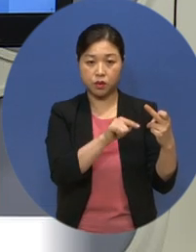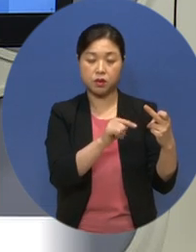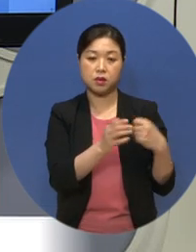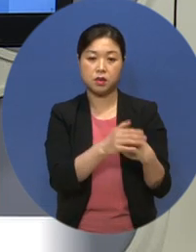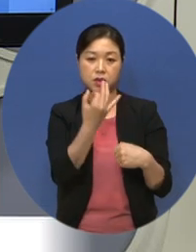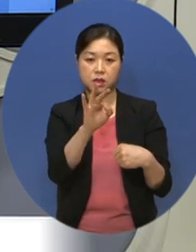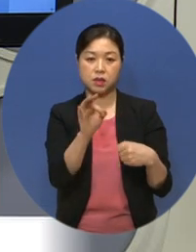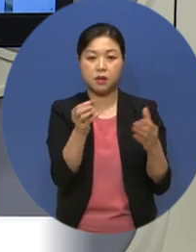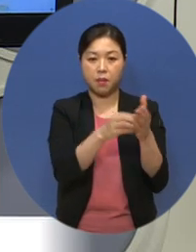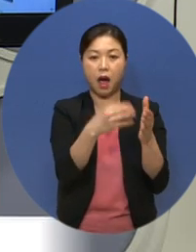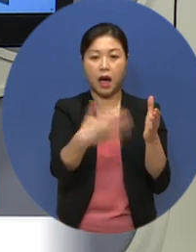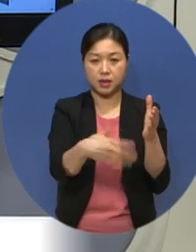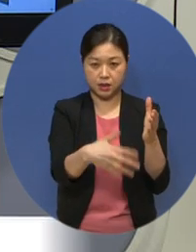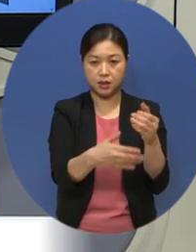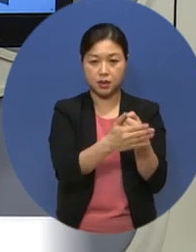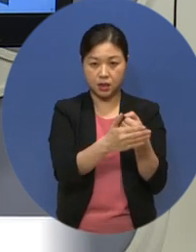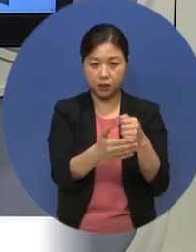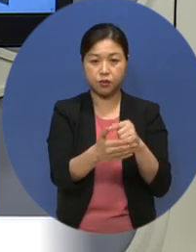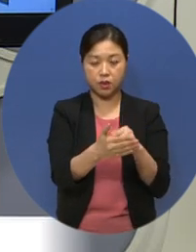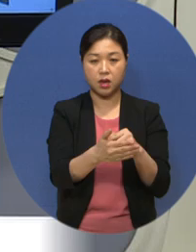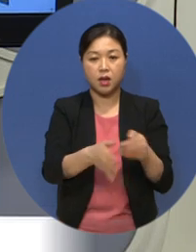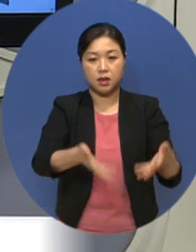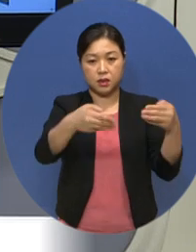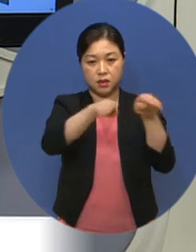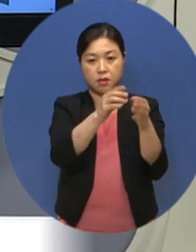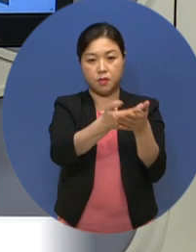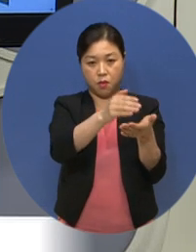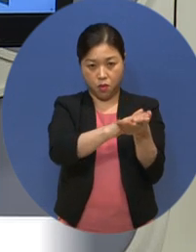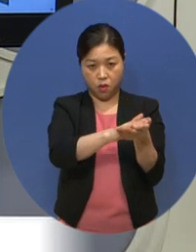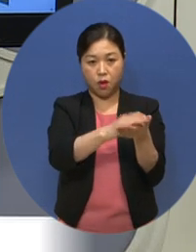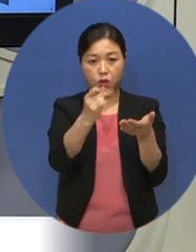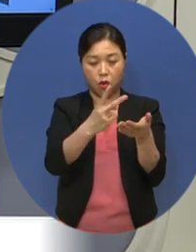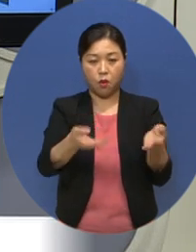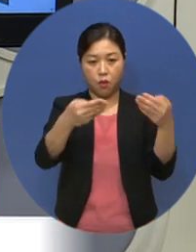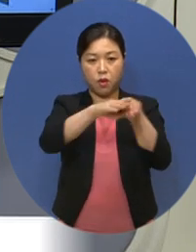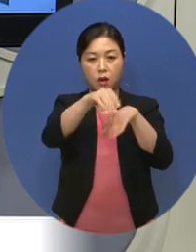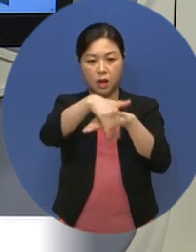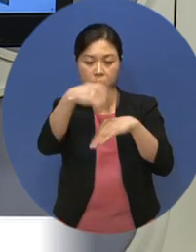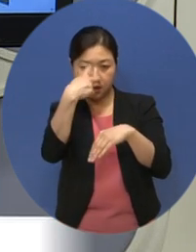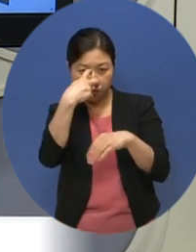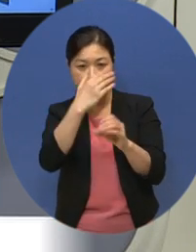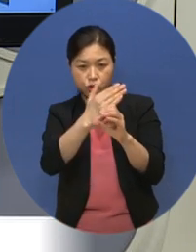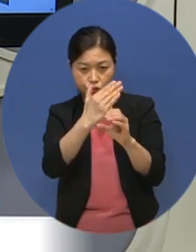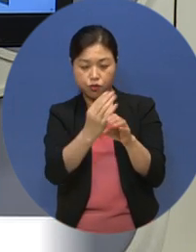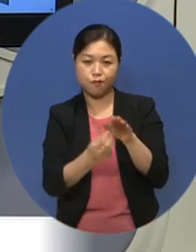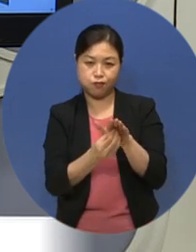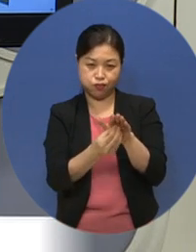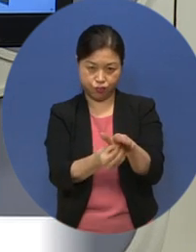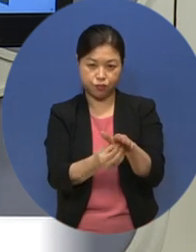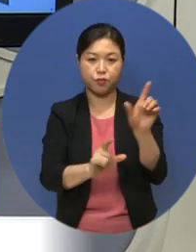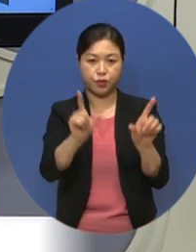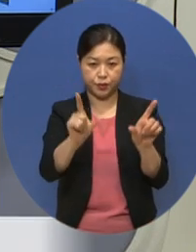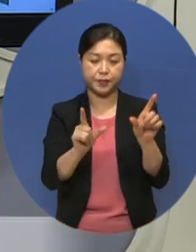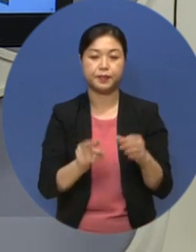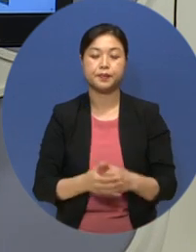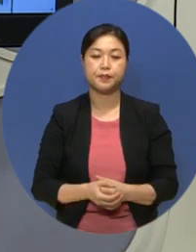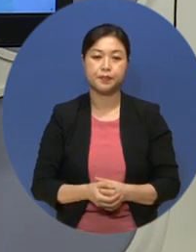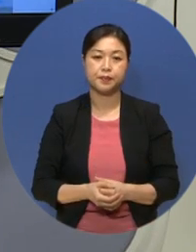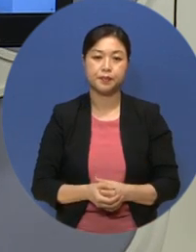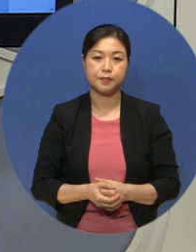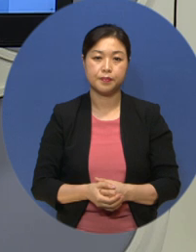인증 단계로 여전히 시설 개보수 중이거나 보수 계획 심의 중 이 상태로 머물러 있는 것으로 나타났습니다